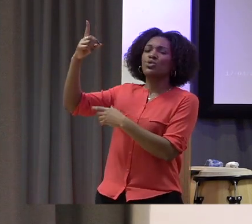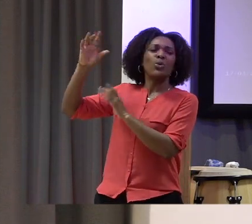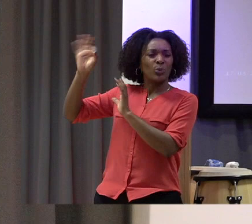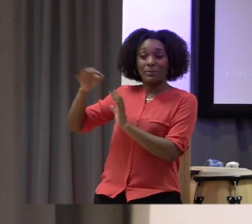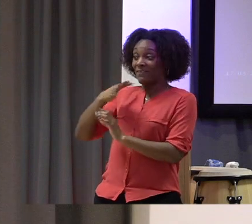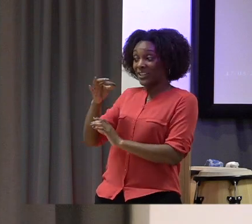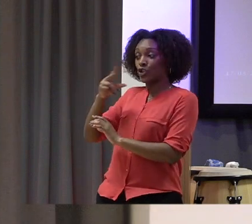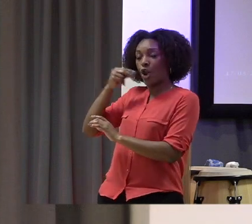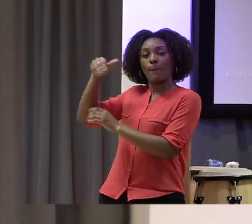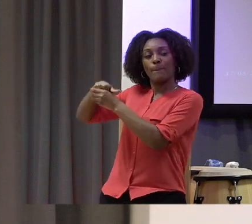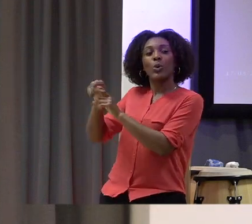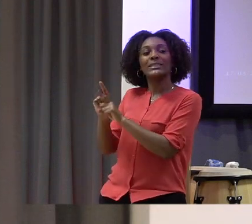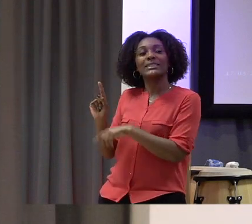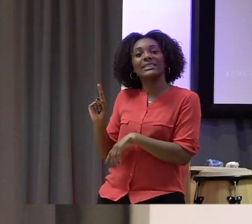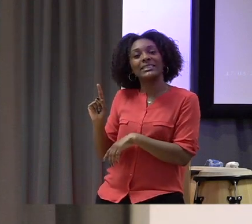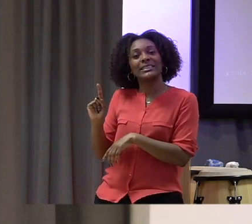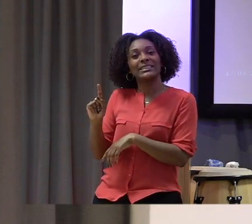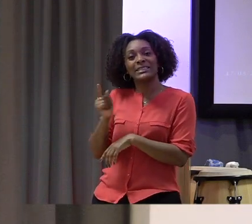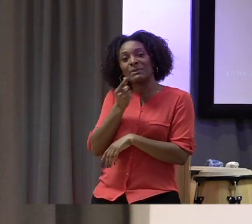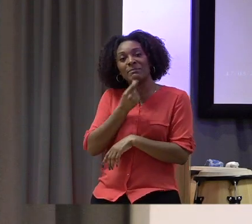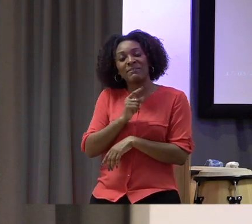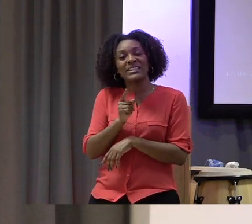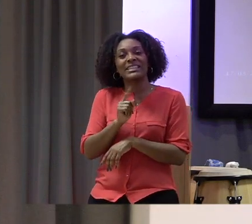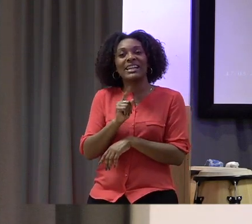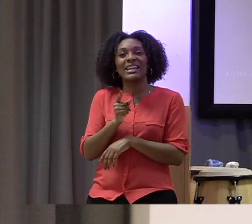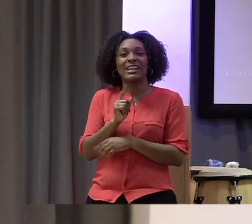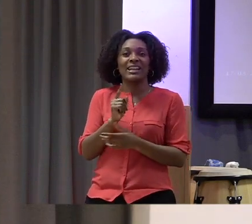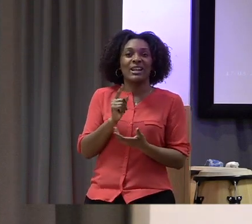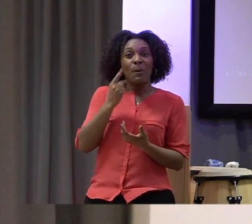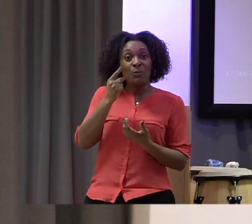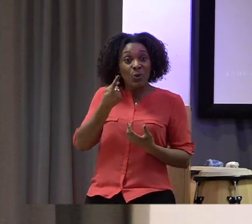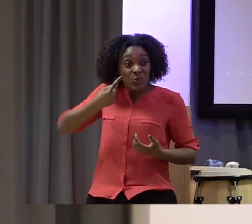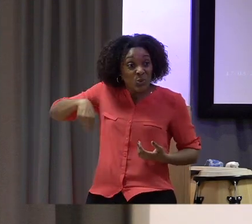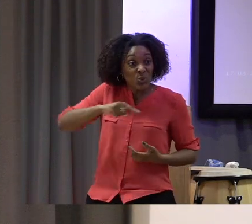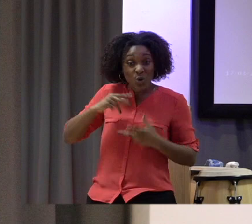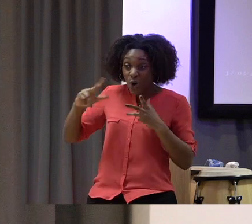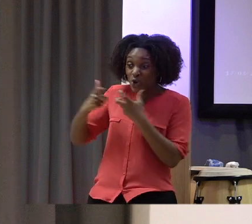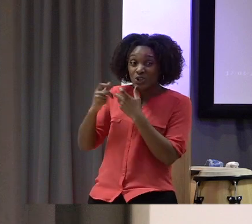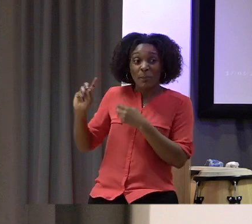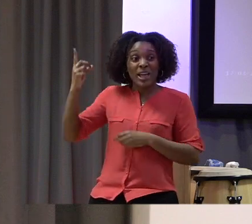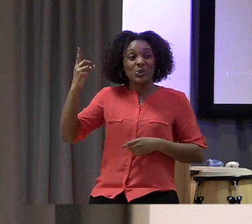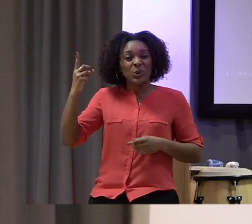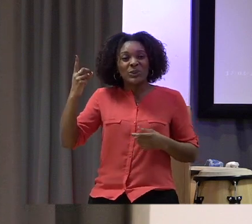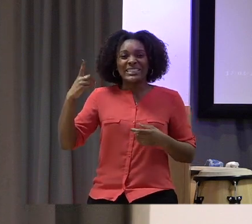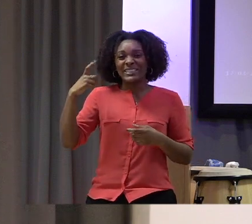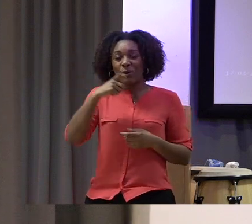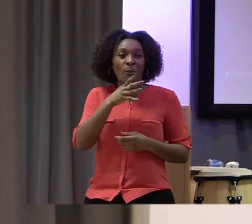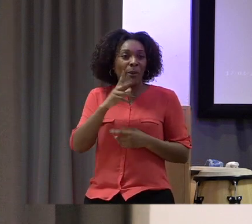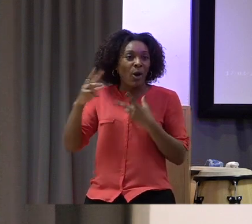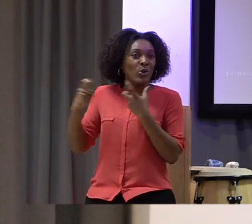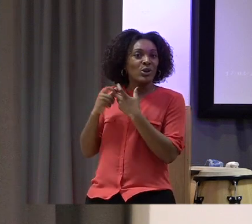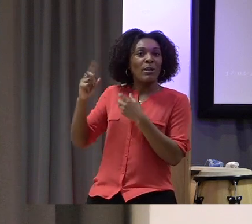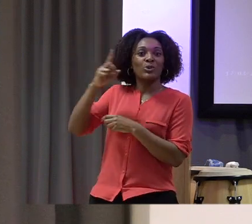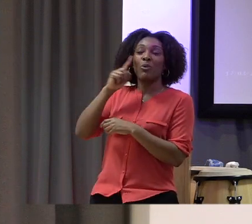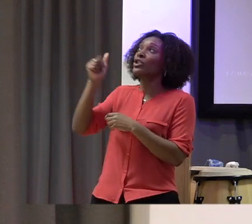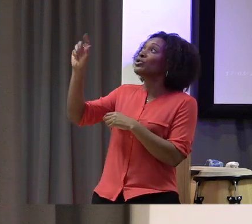Ce n'est pas facile pour un homme de ressembler à Dieu. C'est même impossible parce que Dieu est